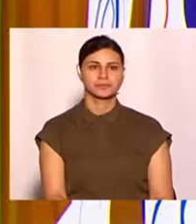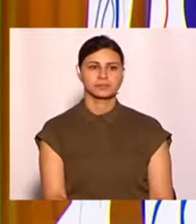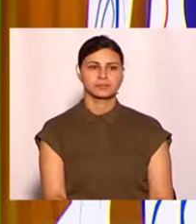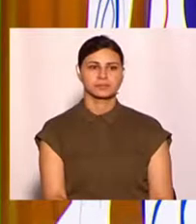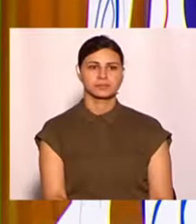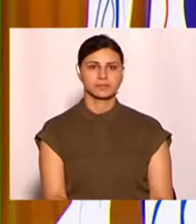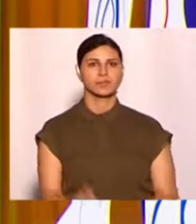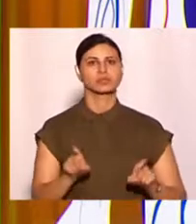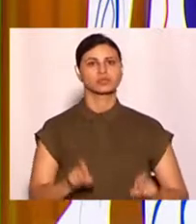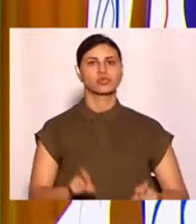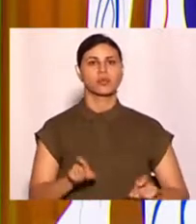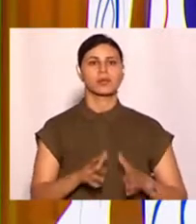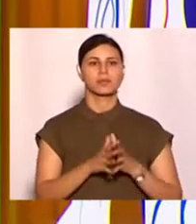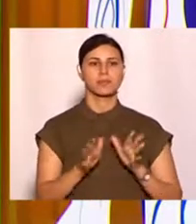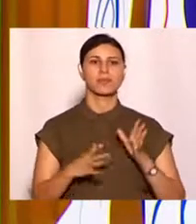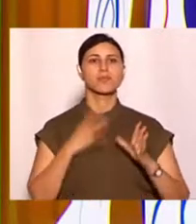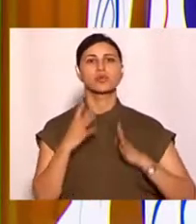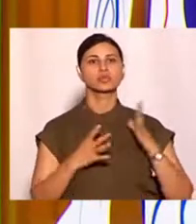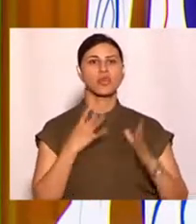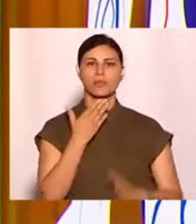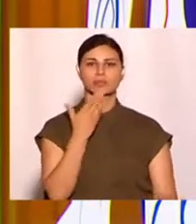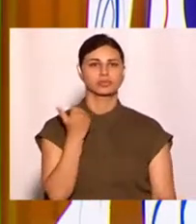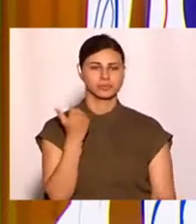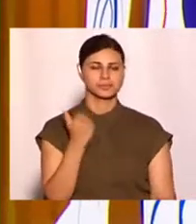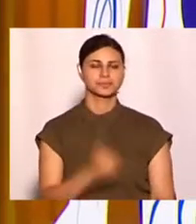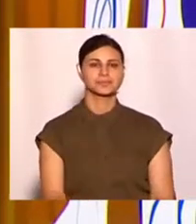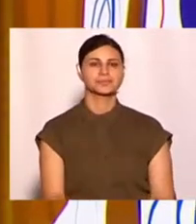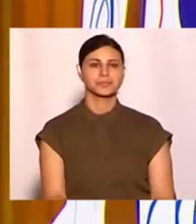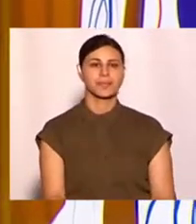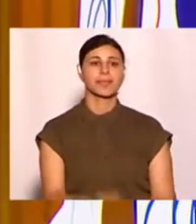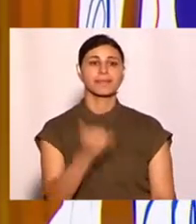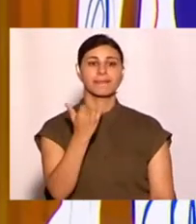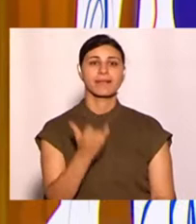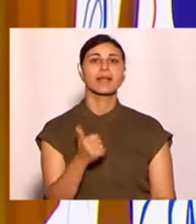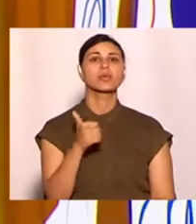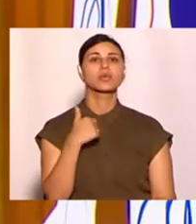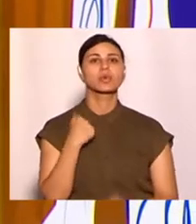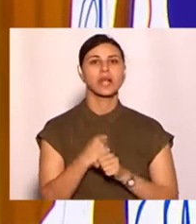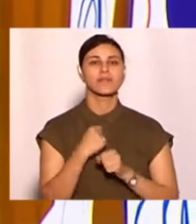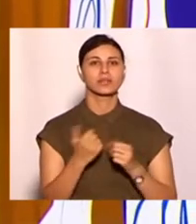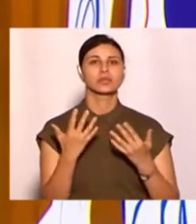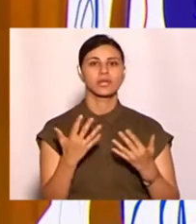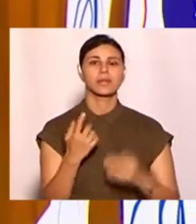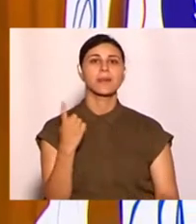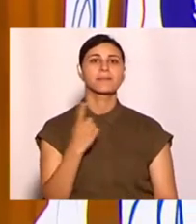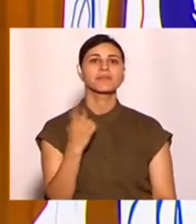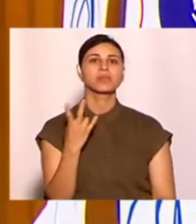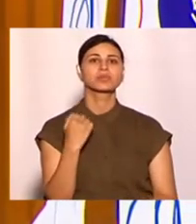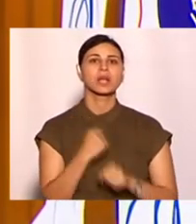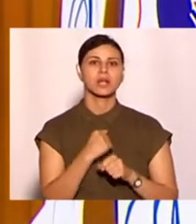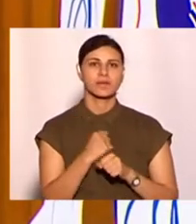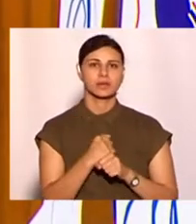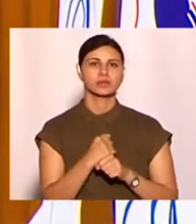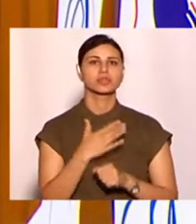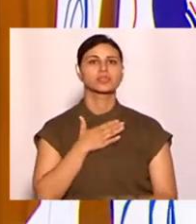მჯდომარე, ანუ რომ არ მოძრაობთ, აი ეს ცხოვრების წესი. ეხლა რაც შეეხება თვითგასინჯვას, პირველი რაც უნდა გავაკეთოთ, უნდა